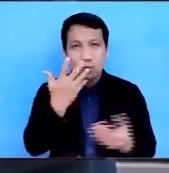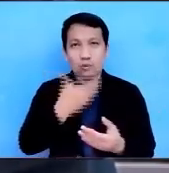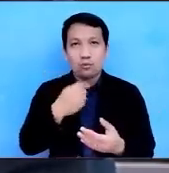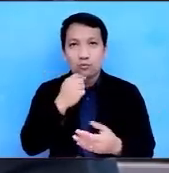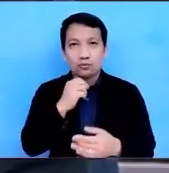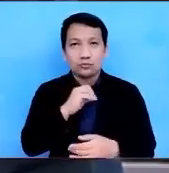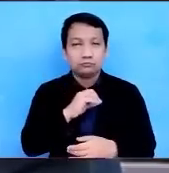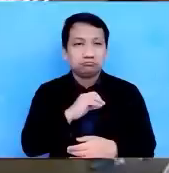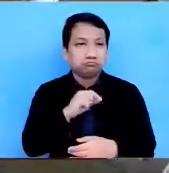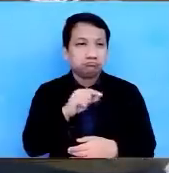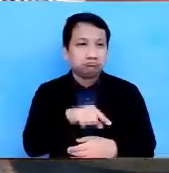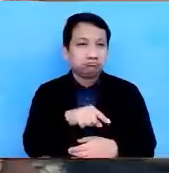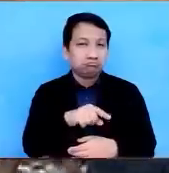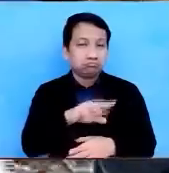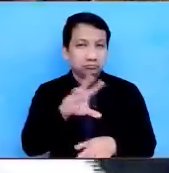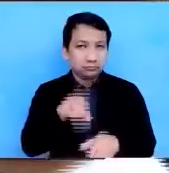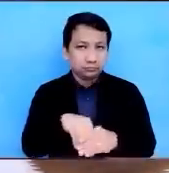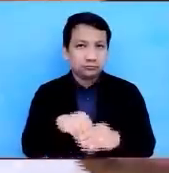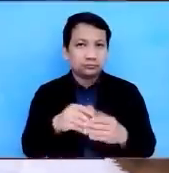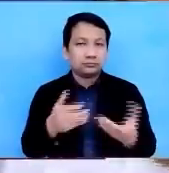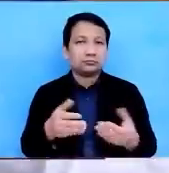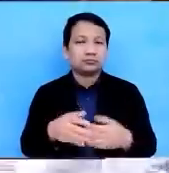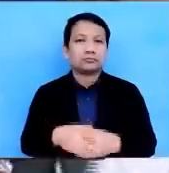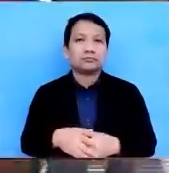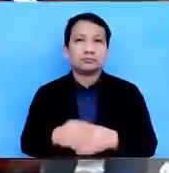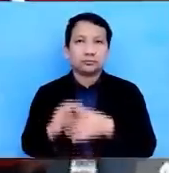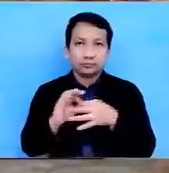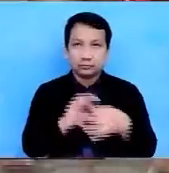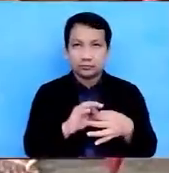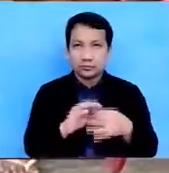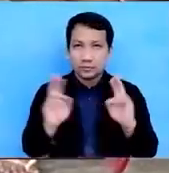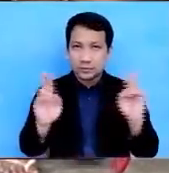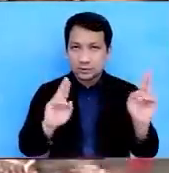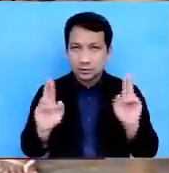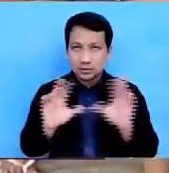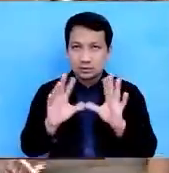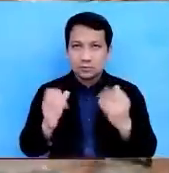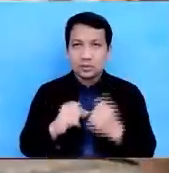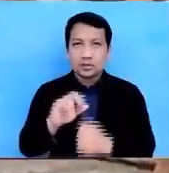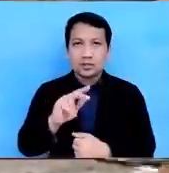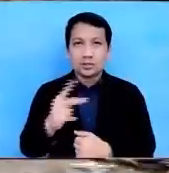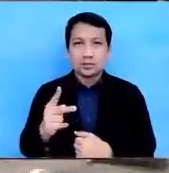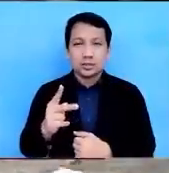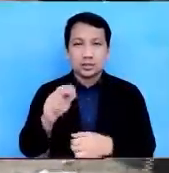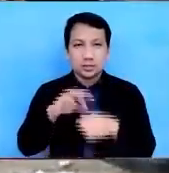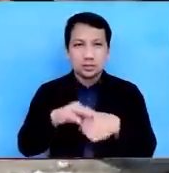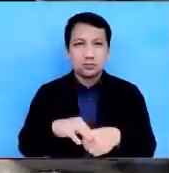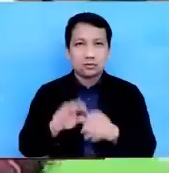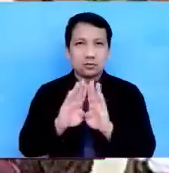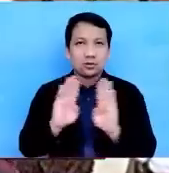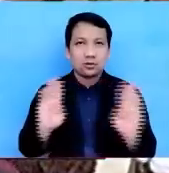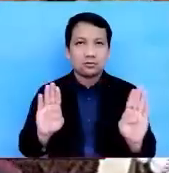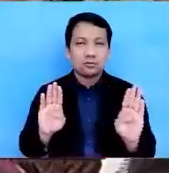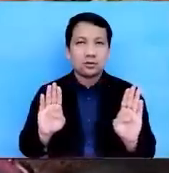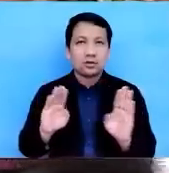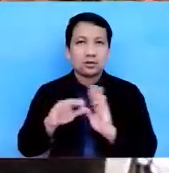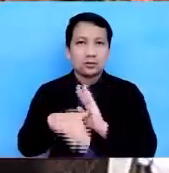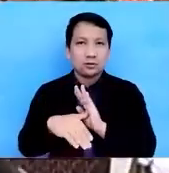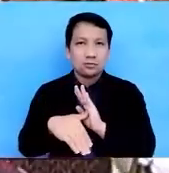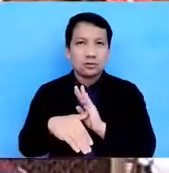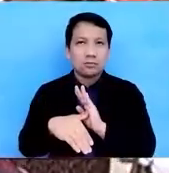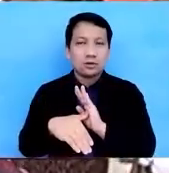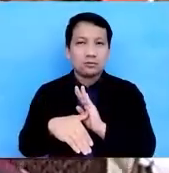mga involved. Kaugnay naman ng paghahanda sa barangay at SK elections, bubuksan na ng Commission on Elections sa Hunyo